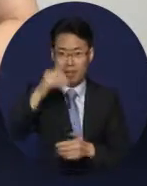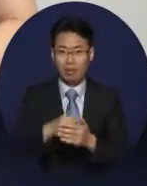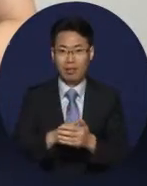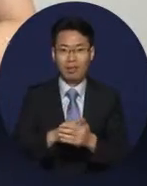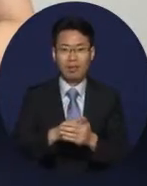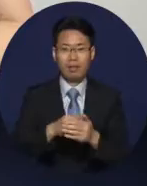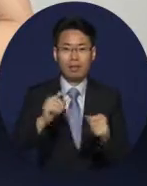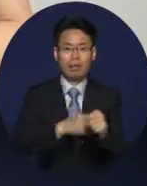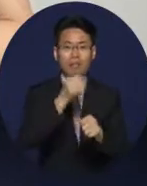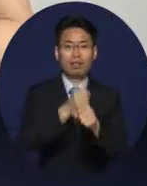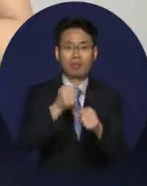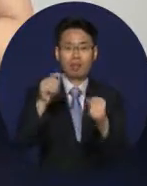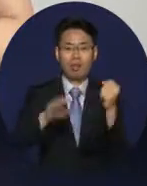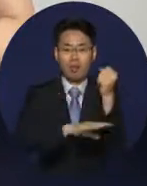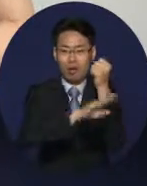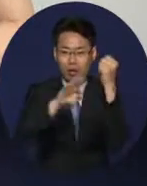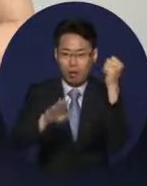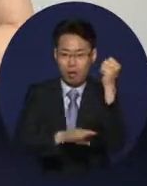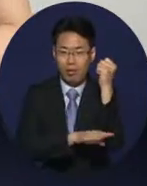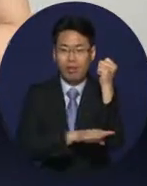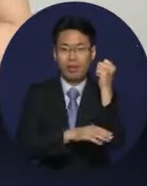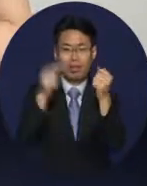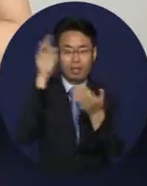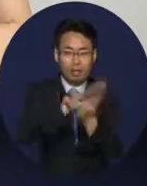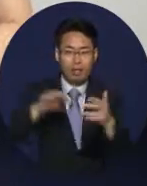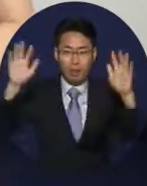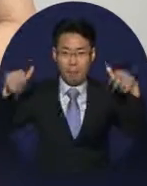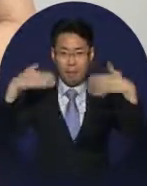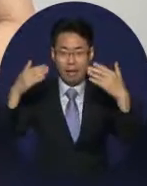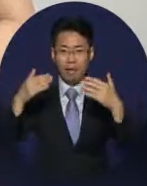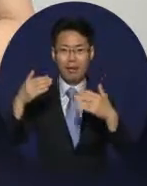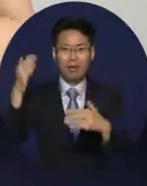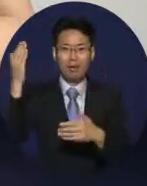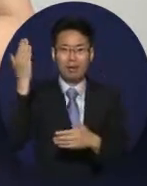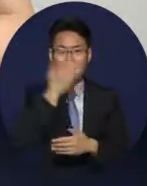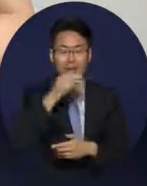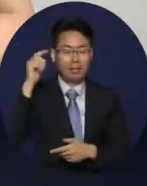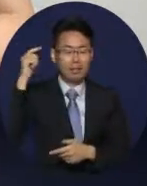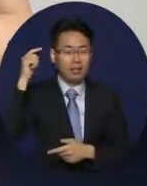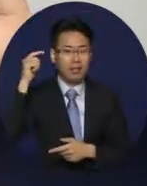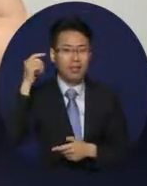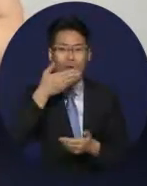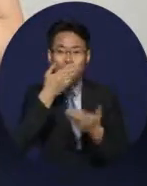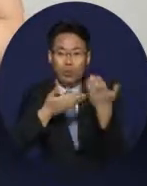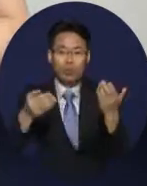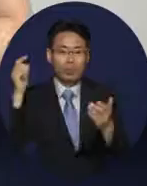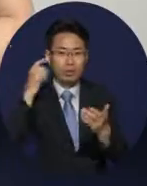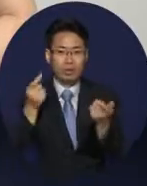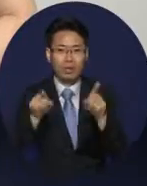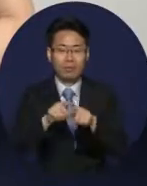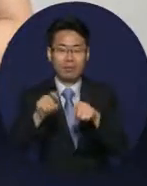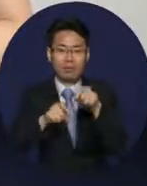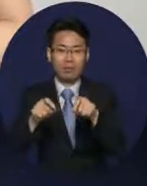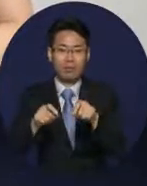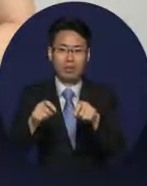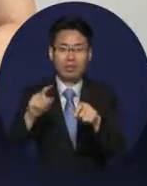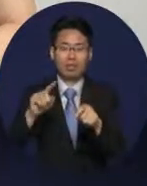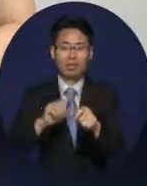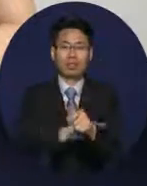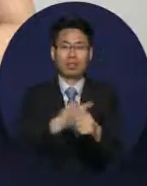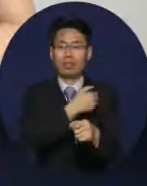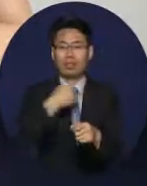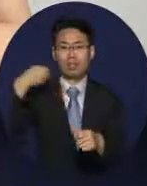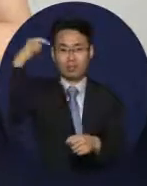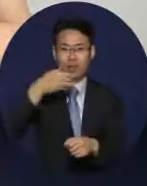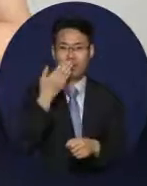경관, 자연이 만들어주는 천연 그늘과 시원한 바람결, 청량한 물소리와 함께 트레킹을 즐기면서 자연의